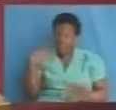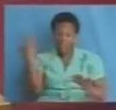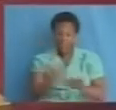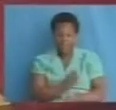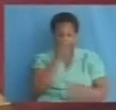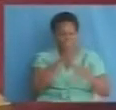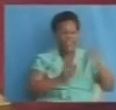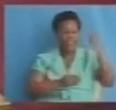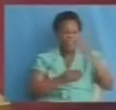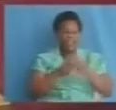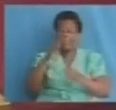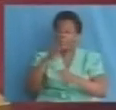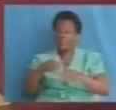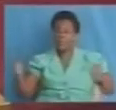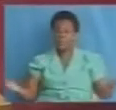ujeniuc